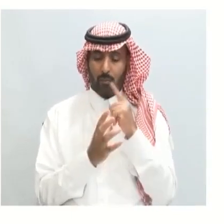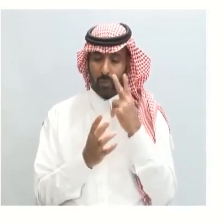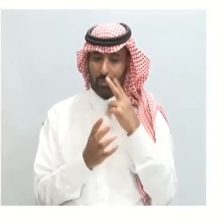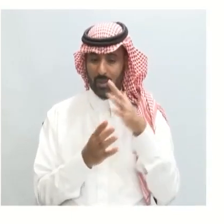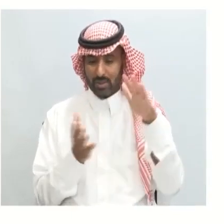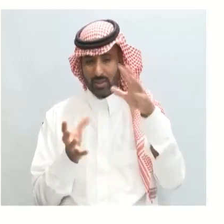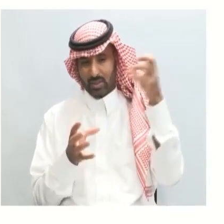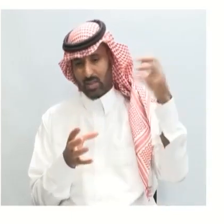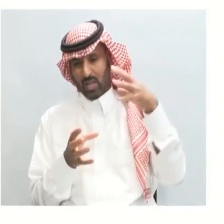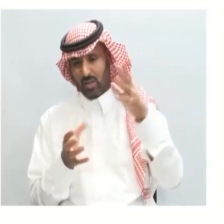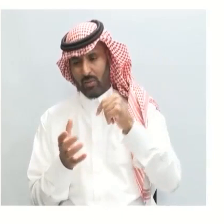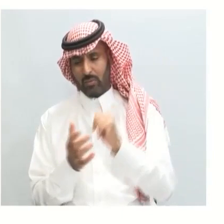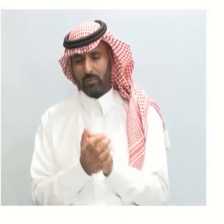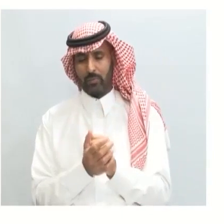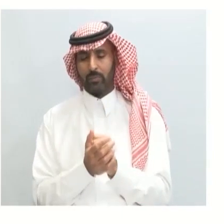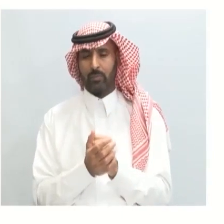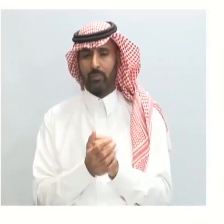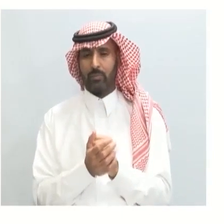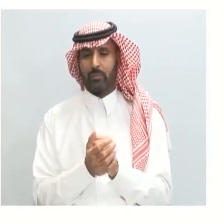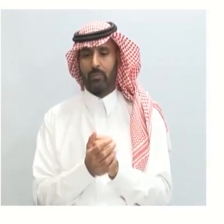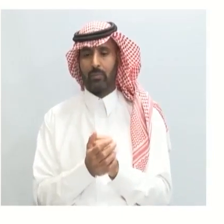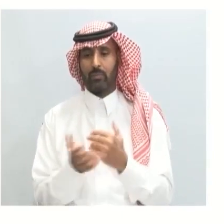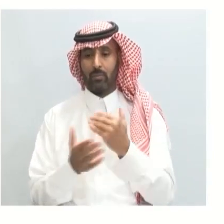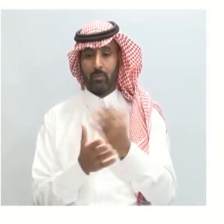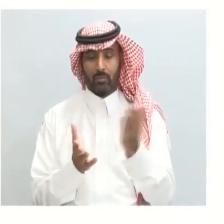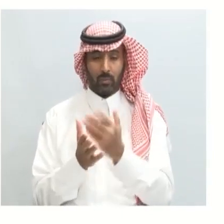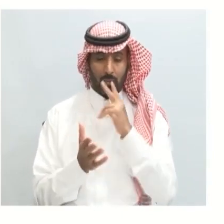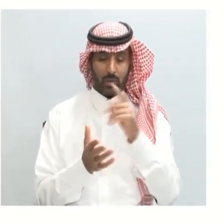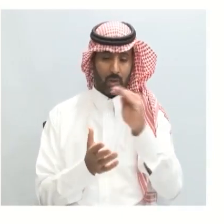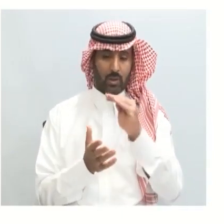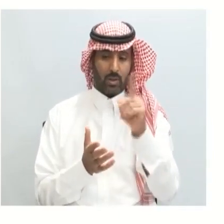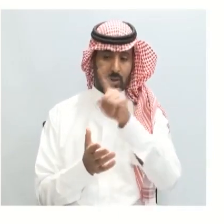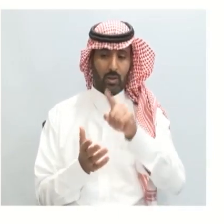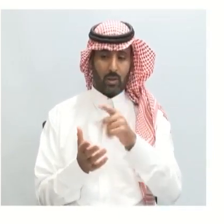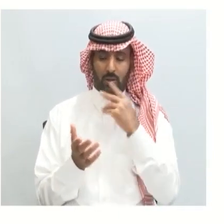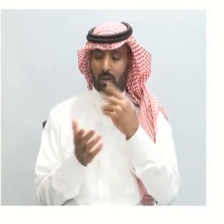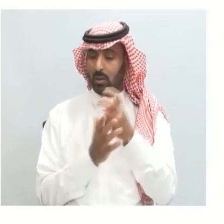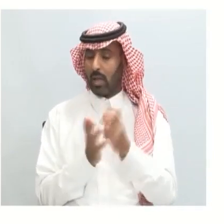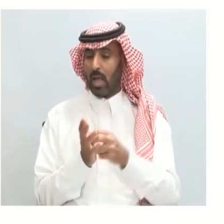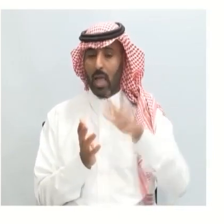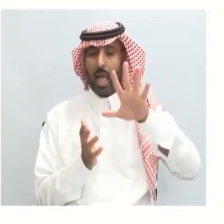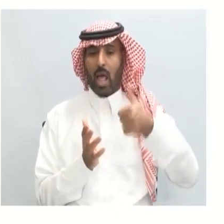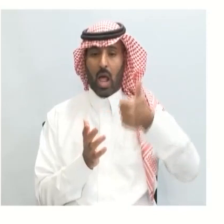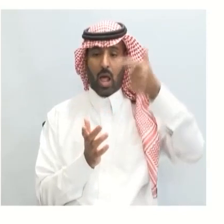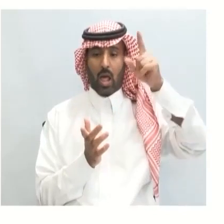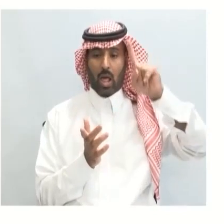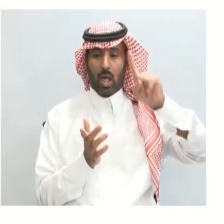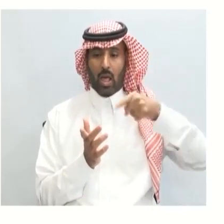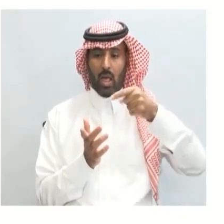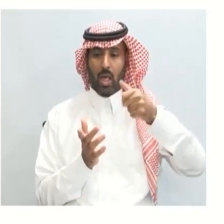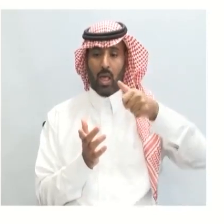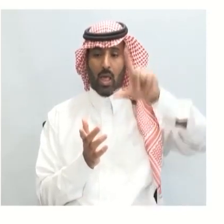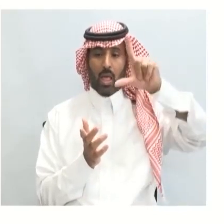الظل والشمس ماذا يحدث لها اذا سنجيب عن هذه الاسئله من خلال تطبيق قانون الشار لهذا اليوم باذن